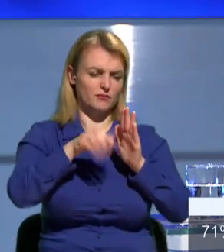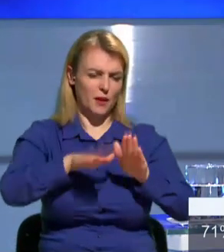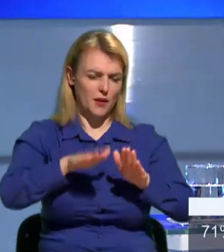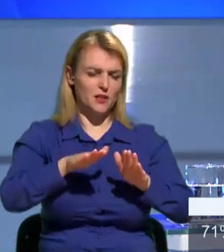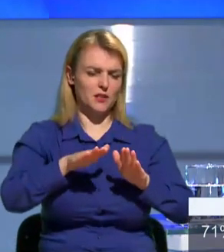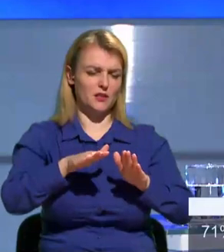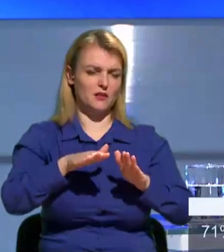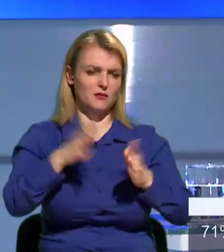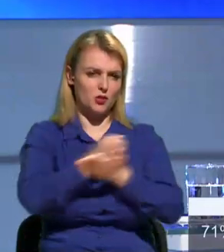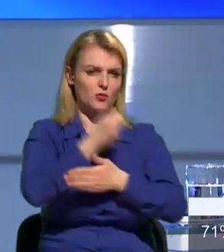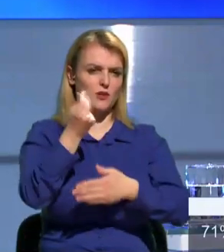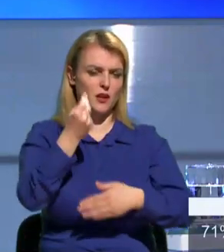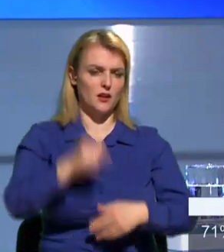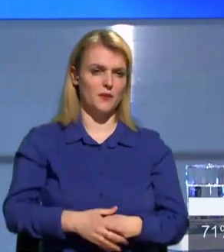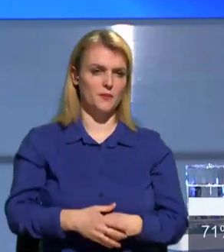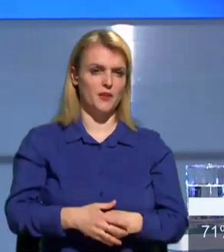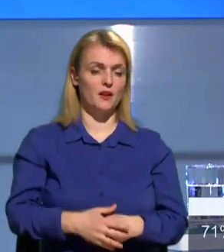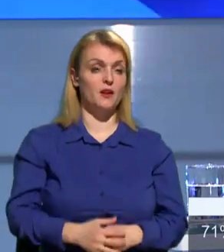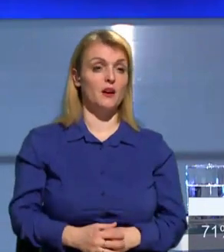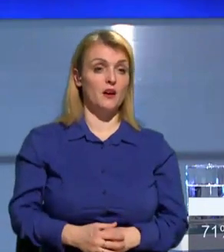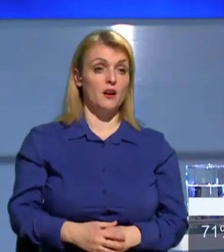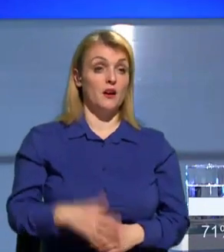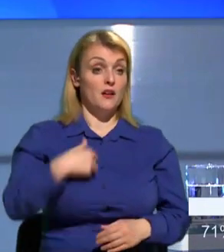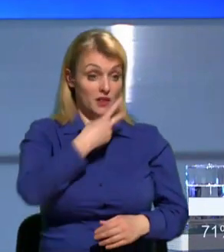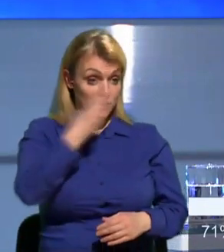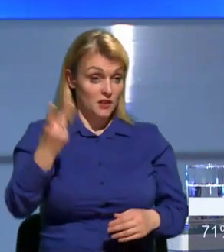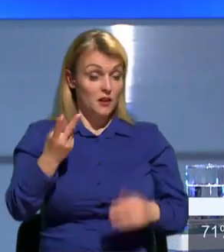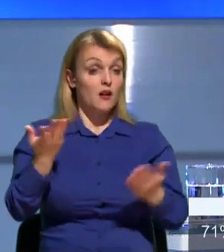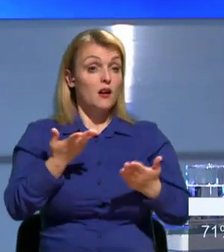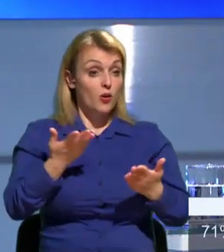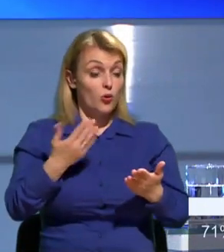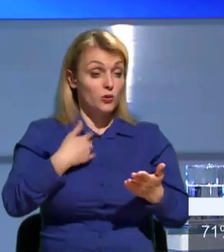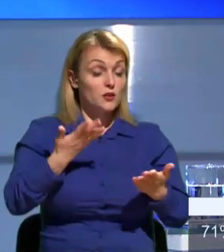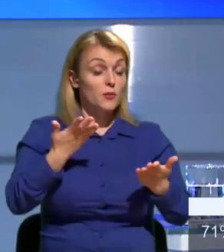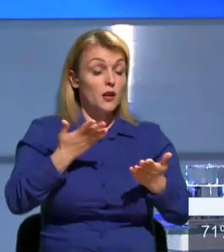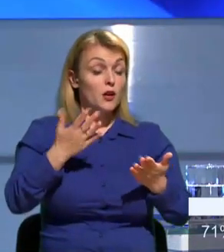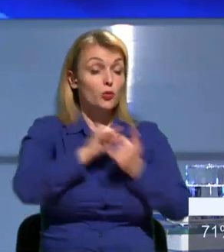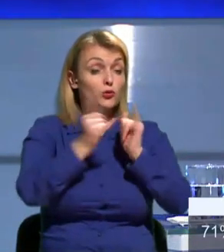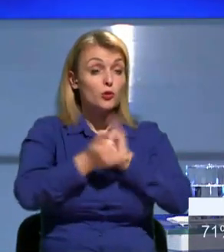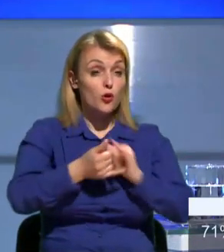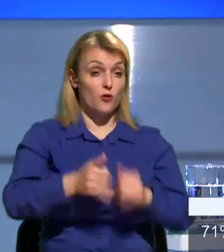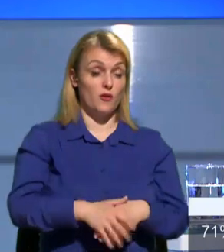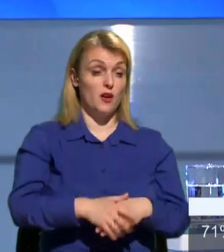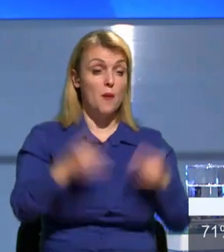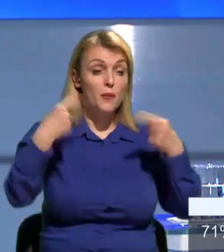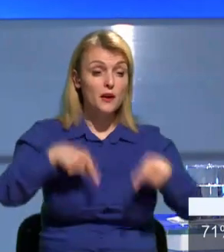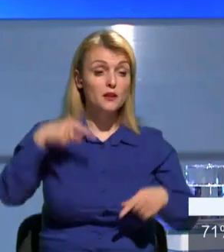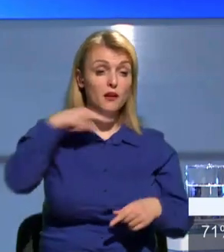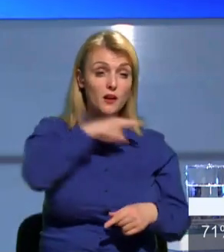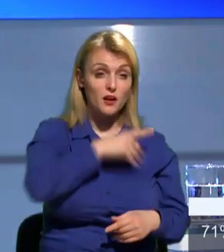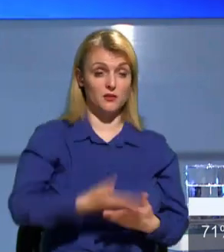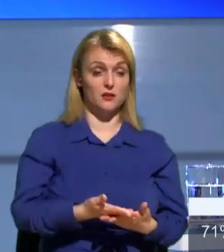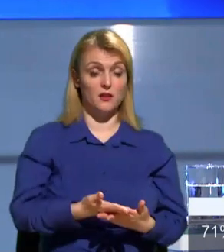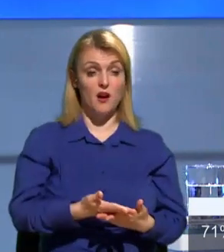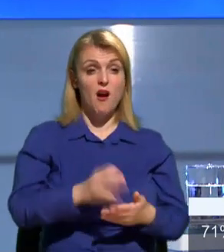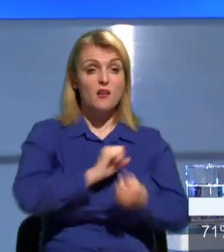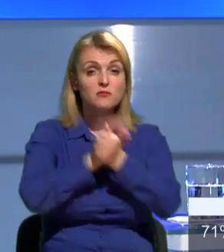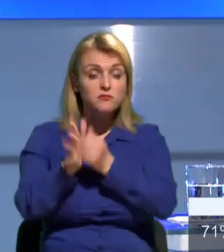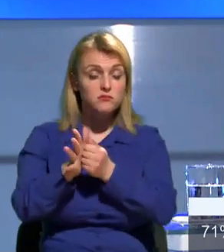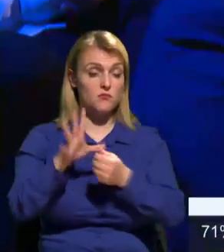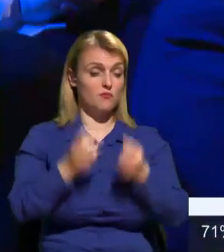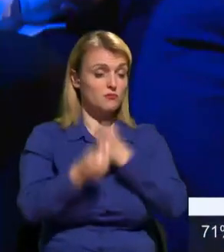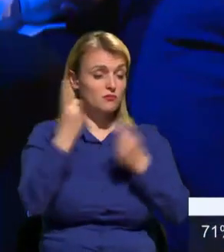pe executarea bugetului în acest an. În condiții de pandemie și criză, noi suntem cu câteva procente, cu 800 de milioane de lei încasări la